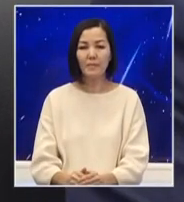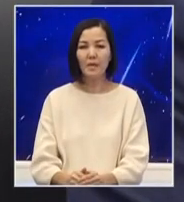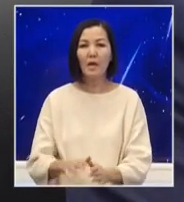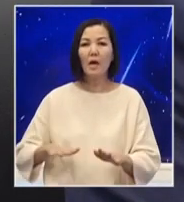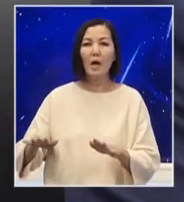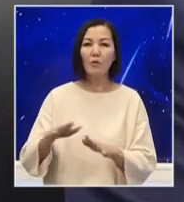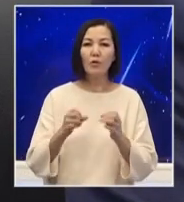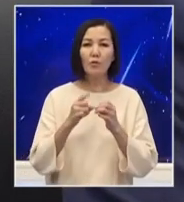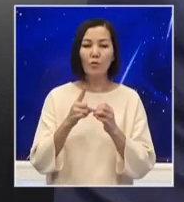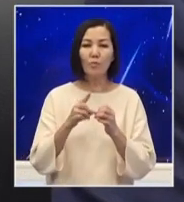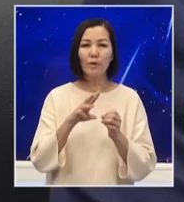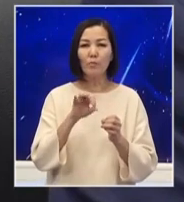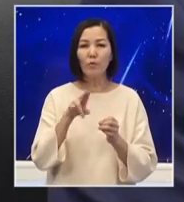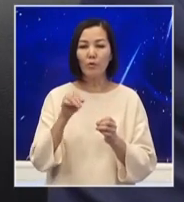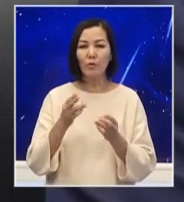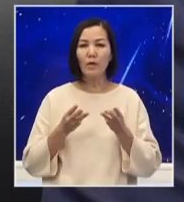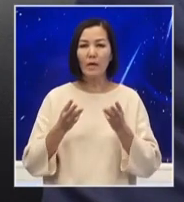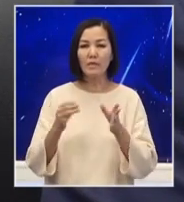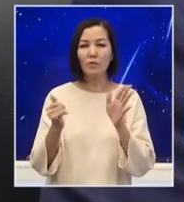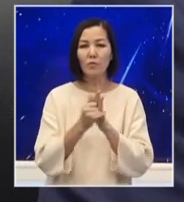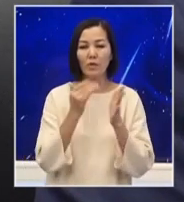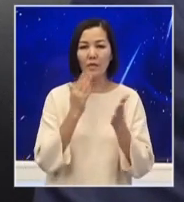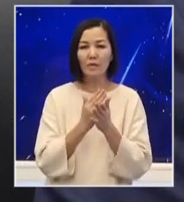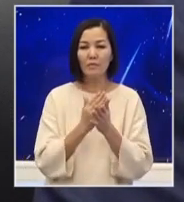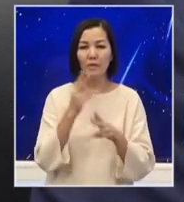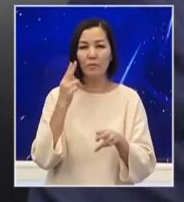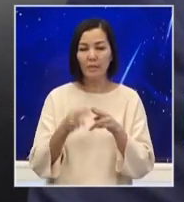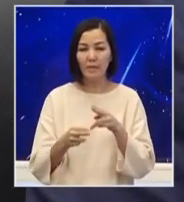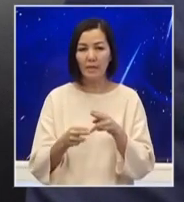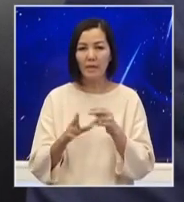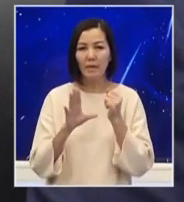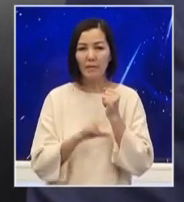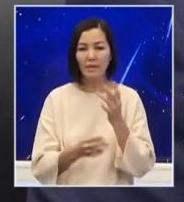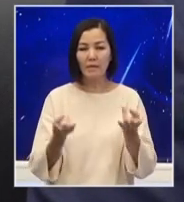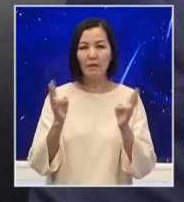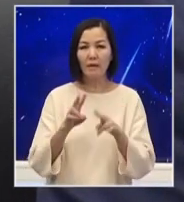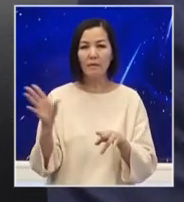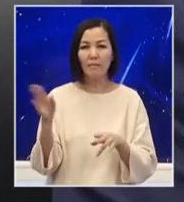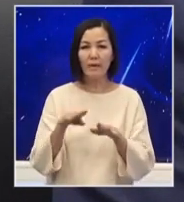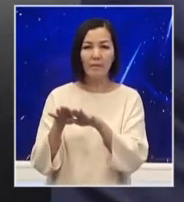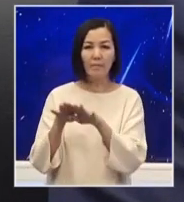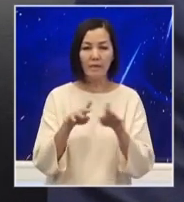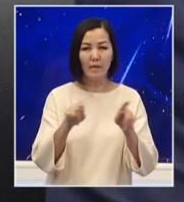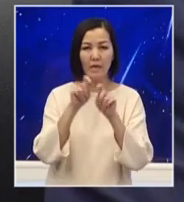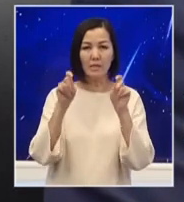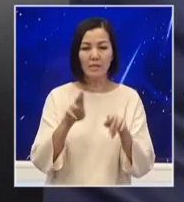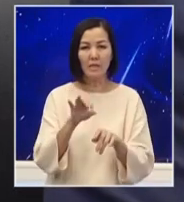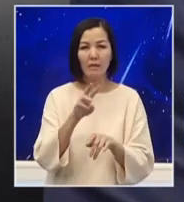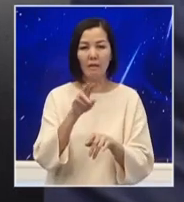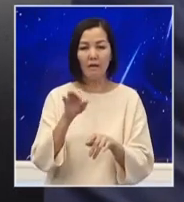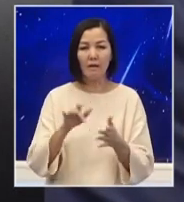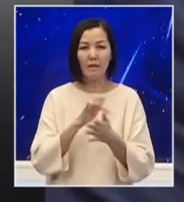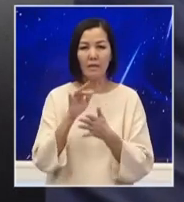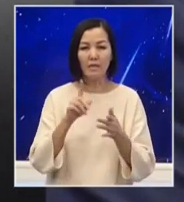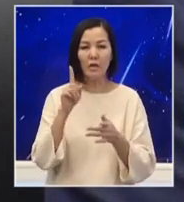Ауданда 11 блокты модульді қазанды орнатылып жатыр, оны біткен, соңғысы қалды. Бәрі бірдей іске қосылса, Талғар қаласындағы